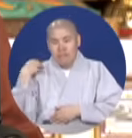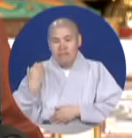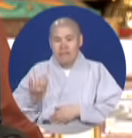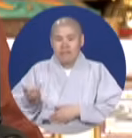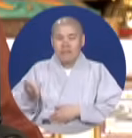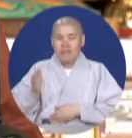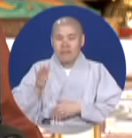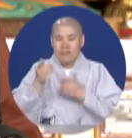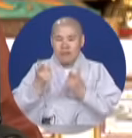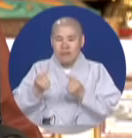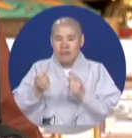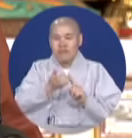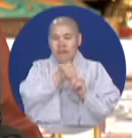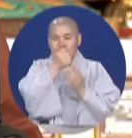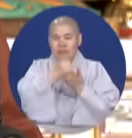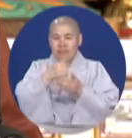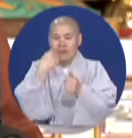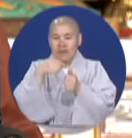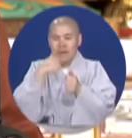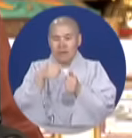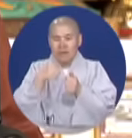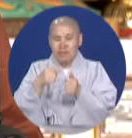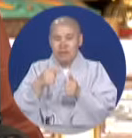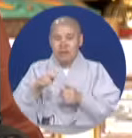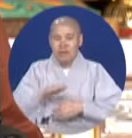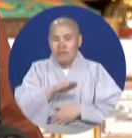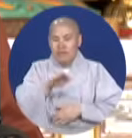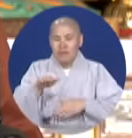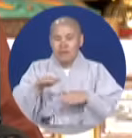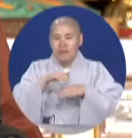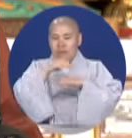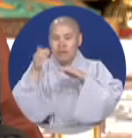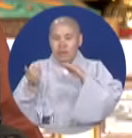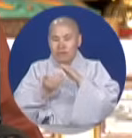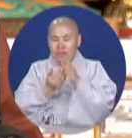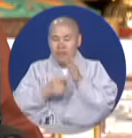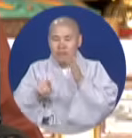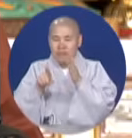그렇게 부처님의 가르침을 우리들이 이루려면